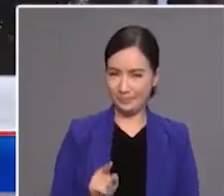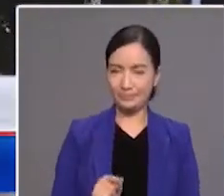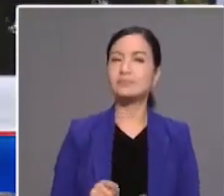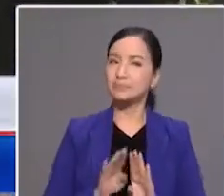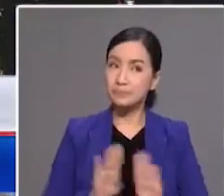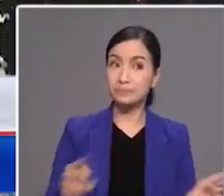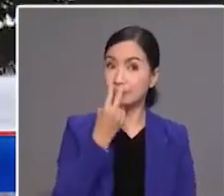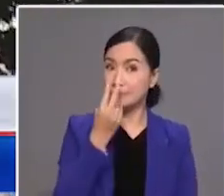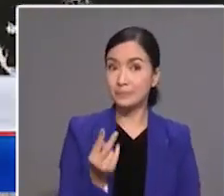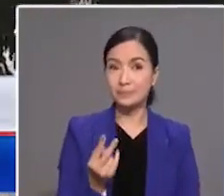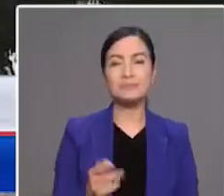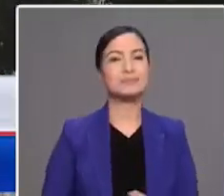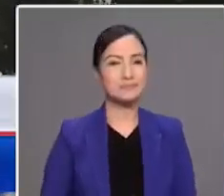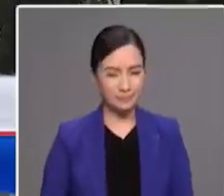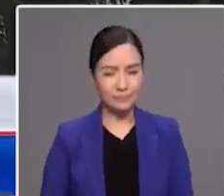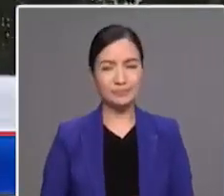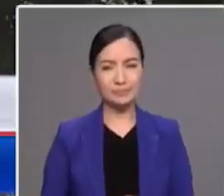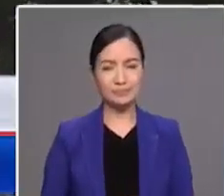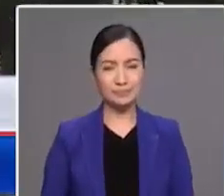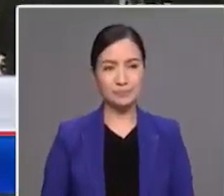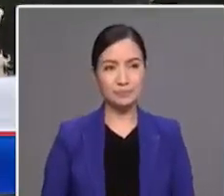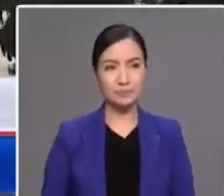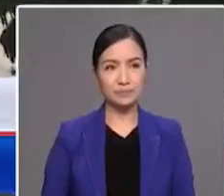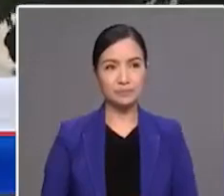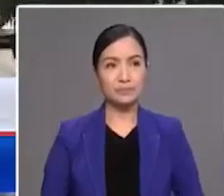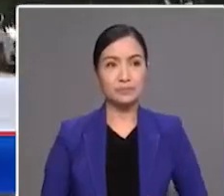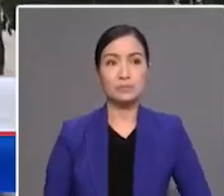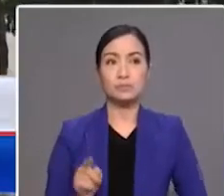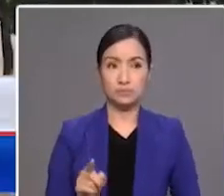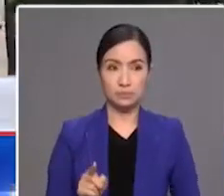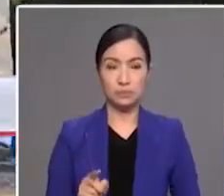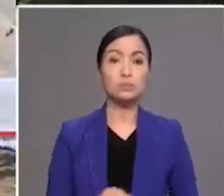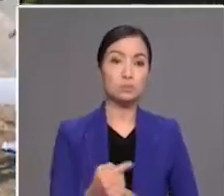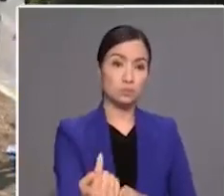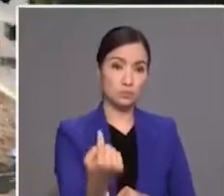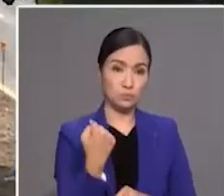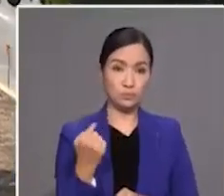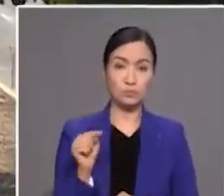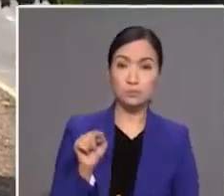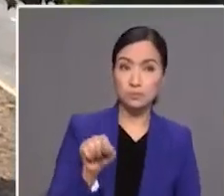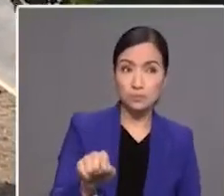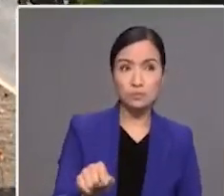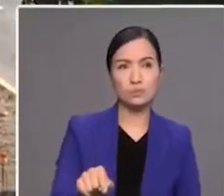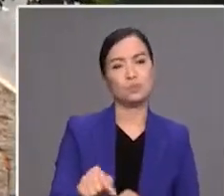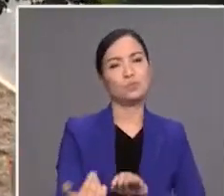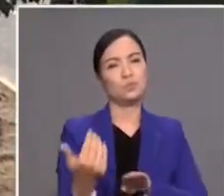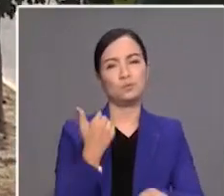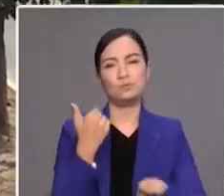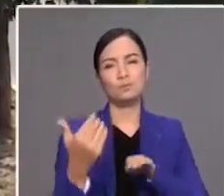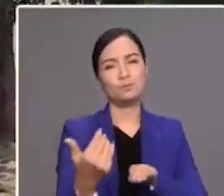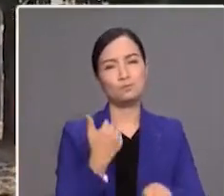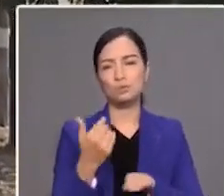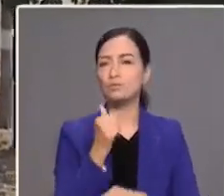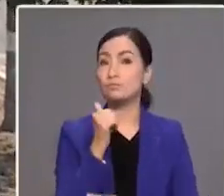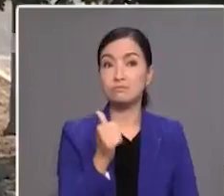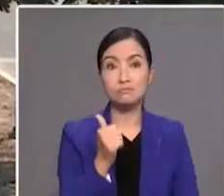ซึ่งภาพที่เห็นสดๆณขณะนี้นะคะจะเห็นได้ค่ะว่าทางอุโมงค์นะคะทั้งฝั่งขาเข้าและขาออกก็มีการจราจรที่ค่อนข้างคล่องตัว